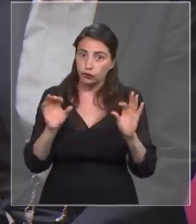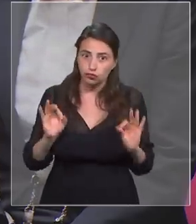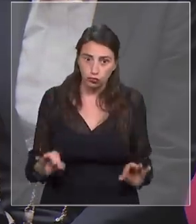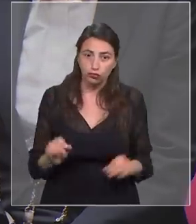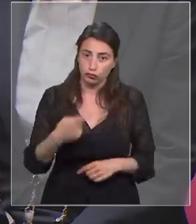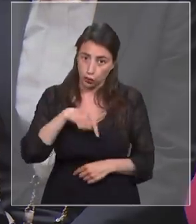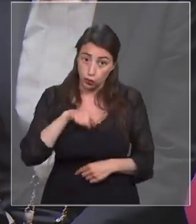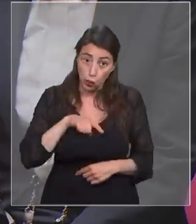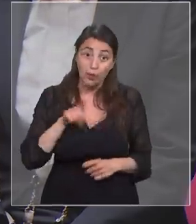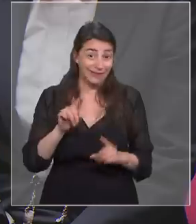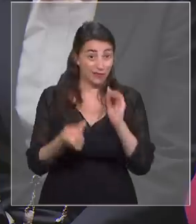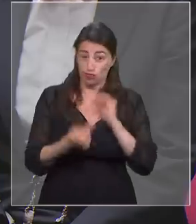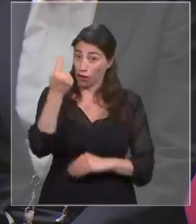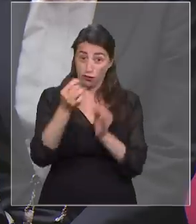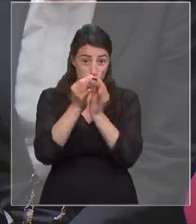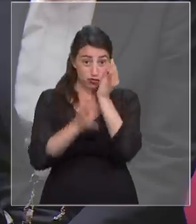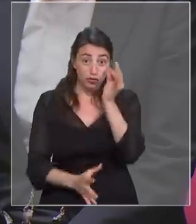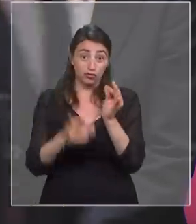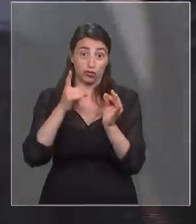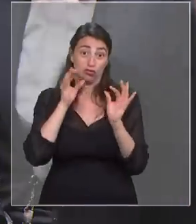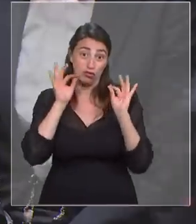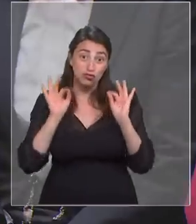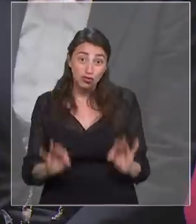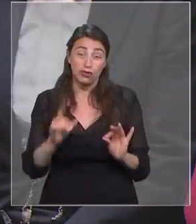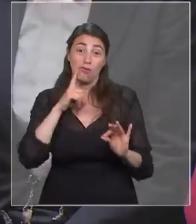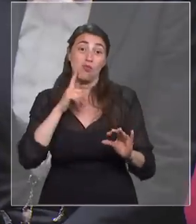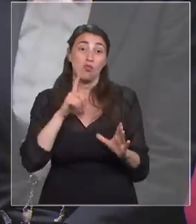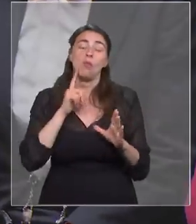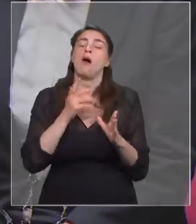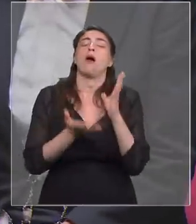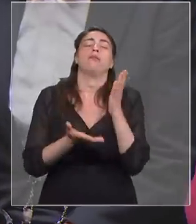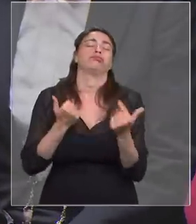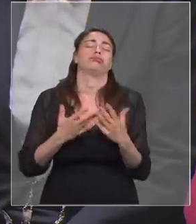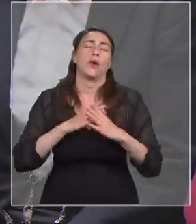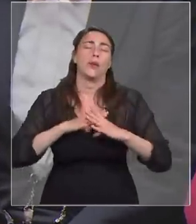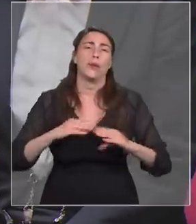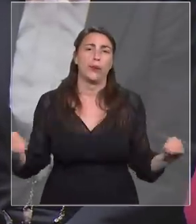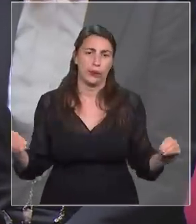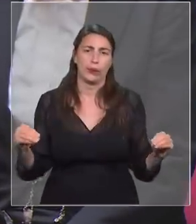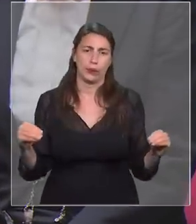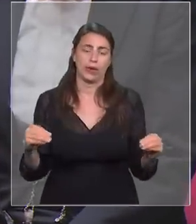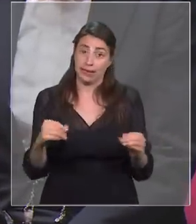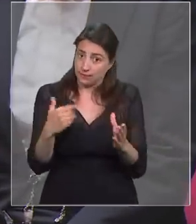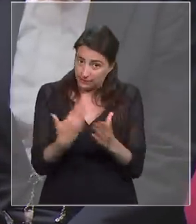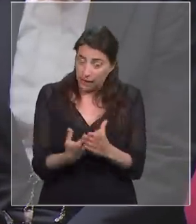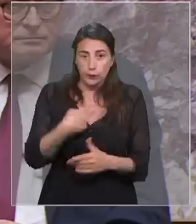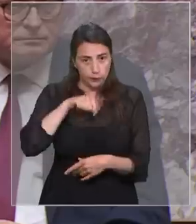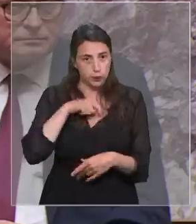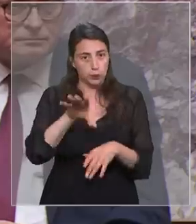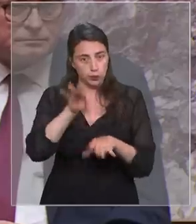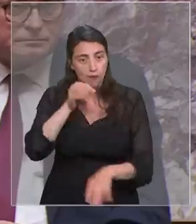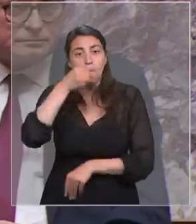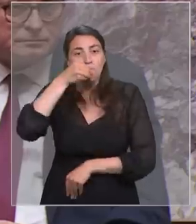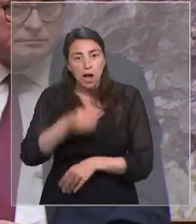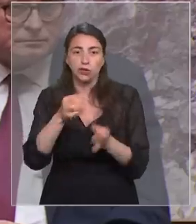la seule solution pour réduire le stress des élèves et des parents plutôt Merci. Que les discours. Merci. Merci beaucoup, Madame